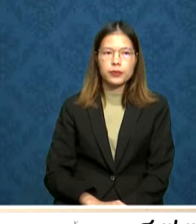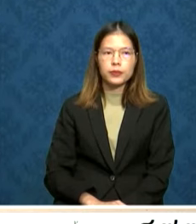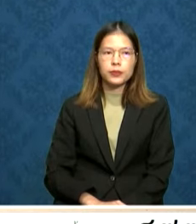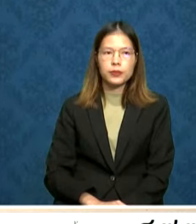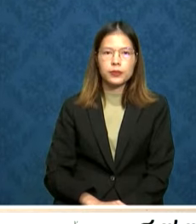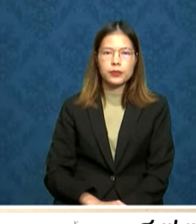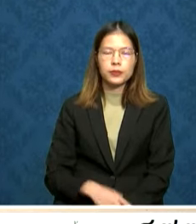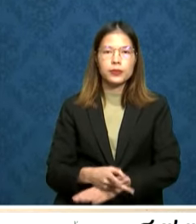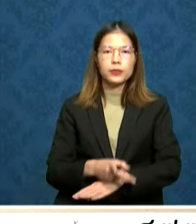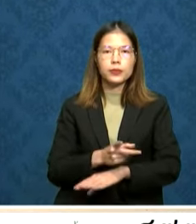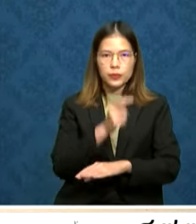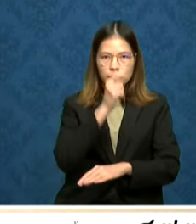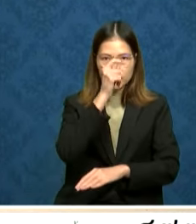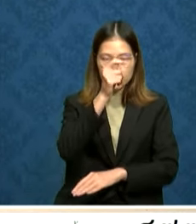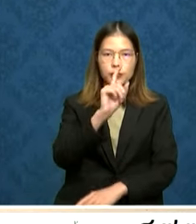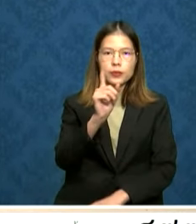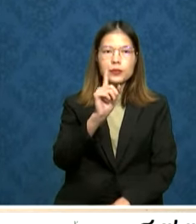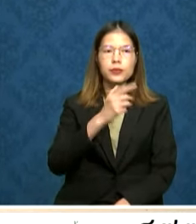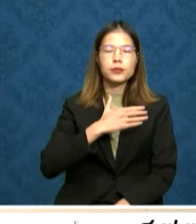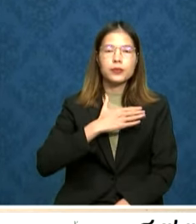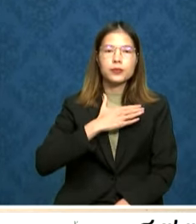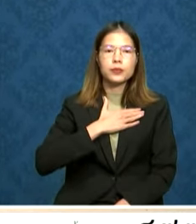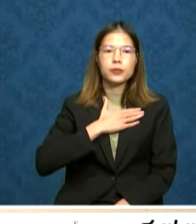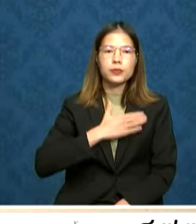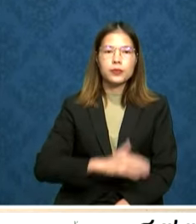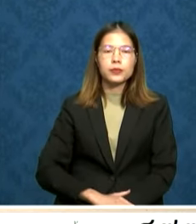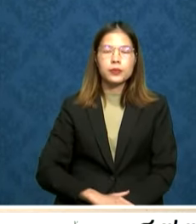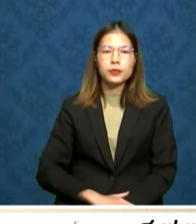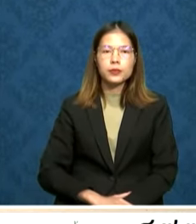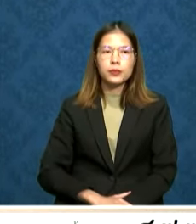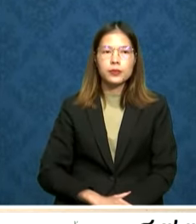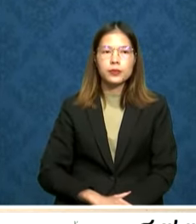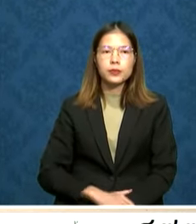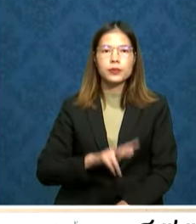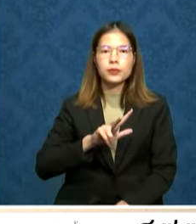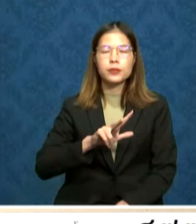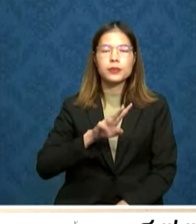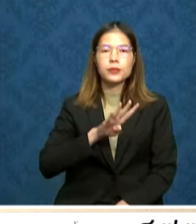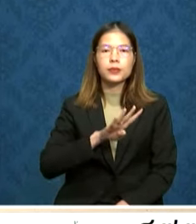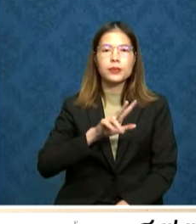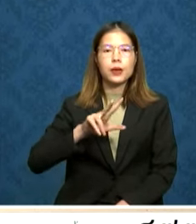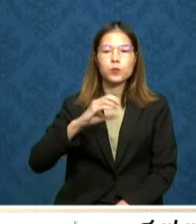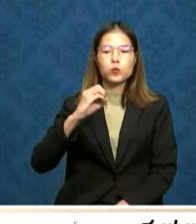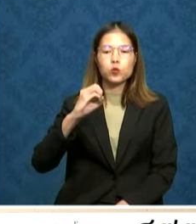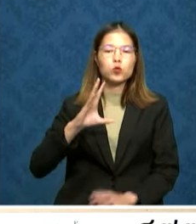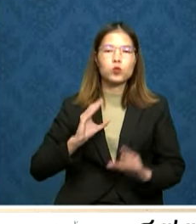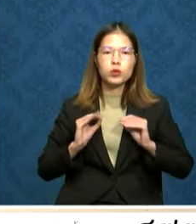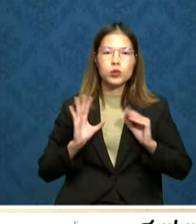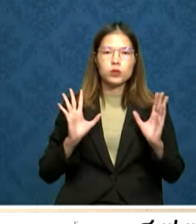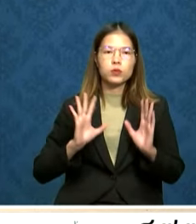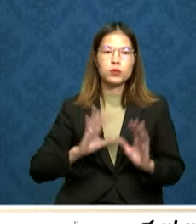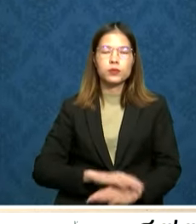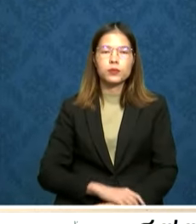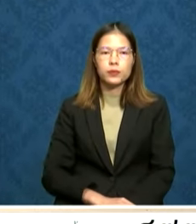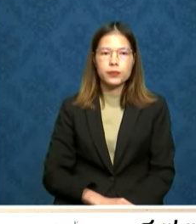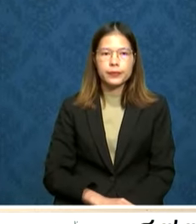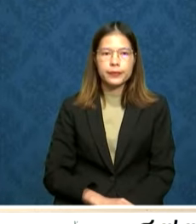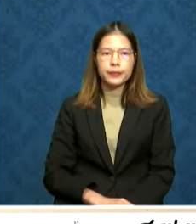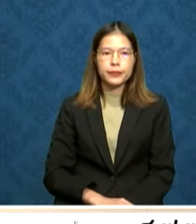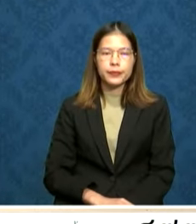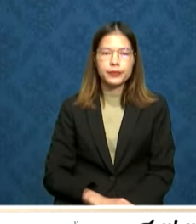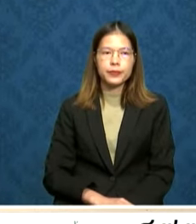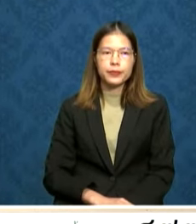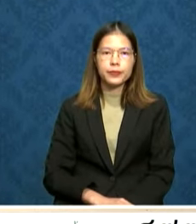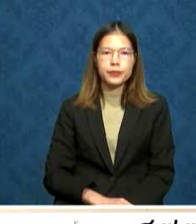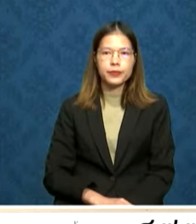ธรรมดลทกรบครัผมสุทินครั้งแง 430 ไม่เหนชอบครั430 ไมเหชอบนะครับ